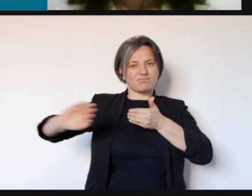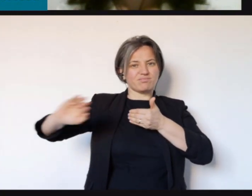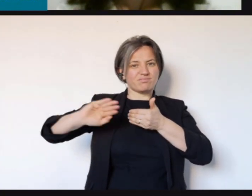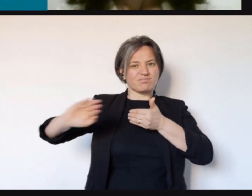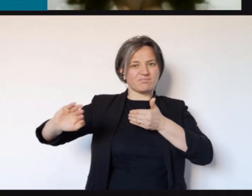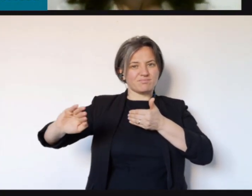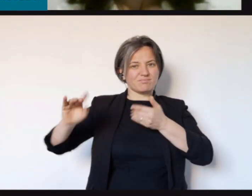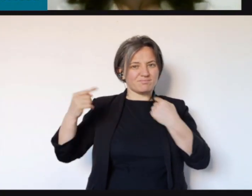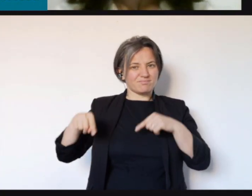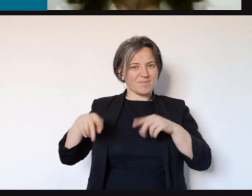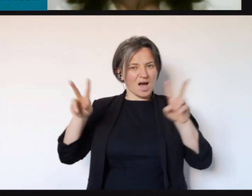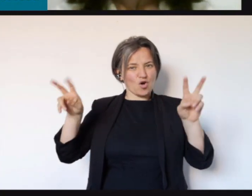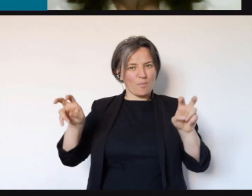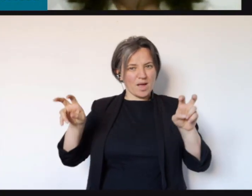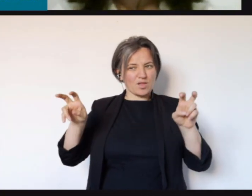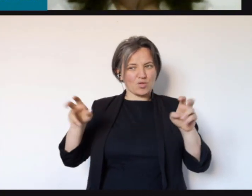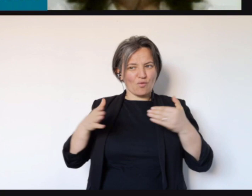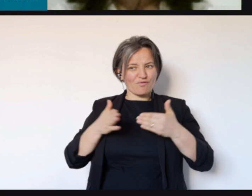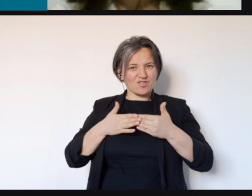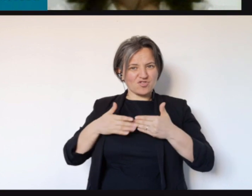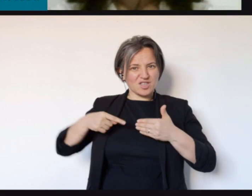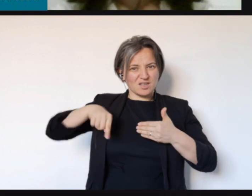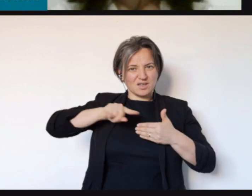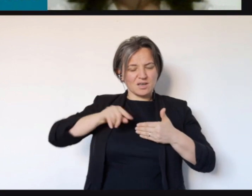può essere